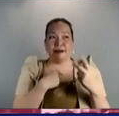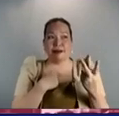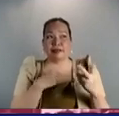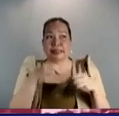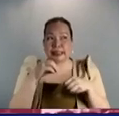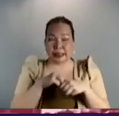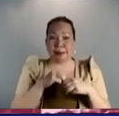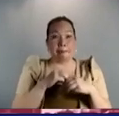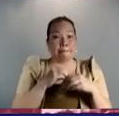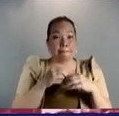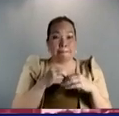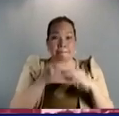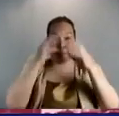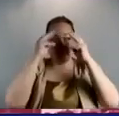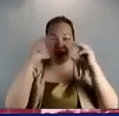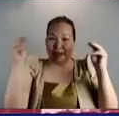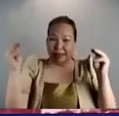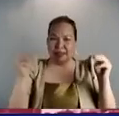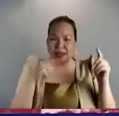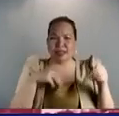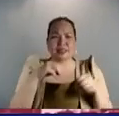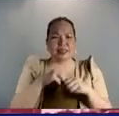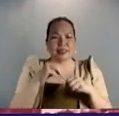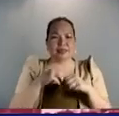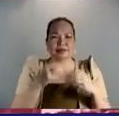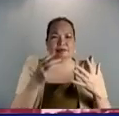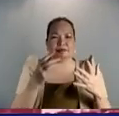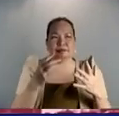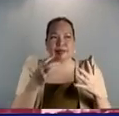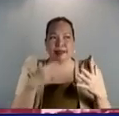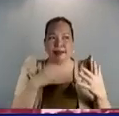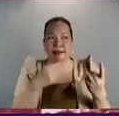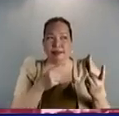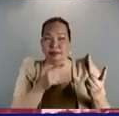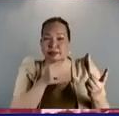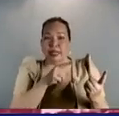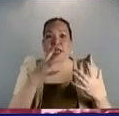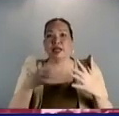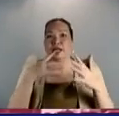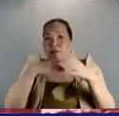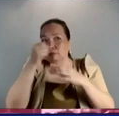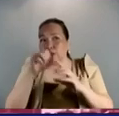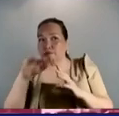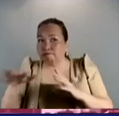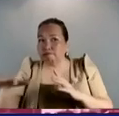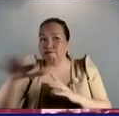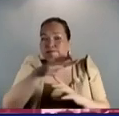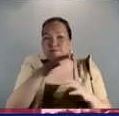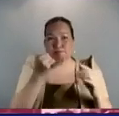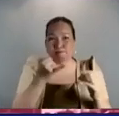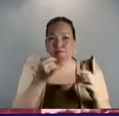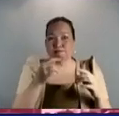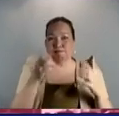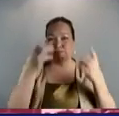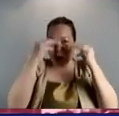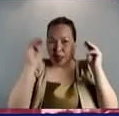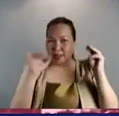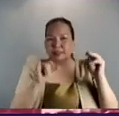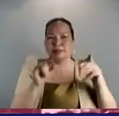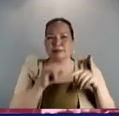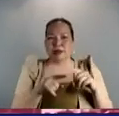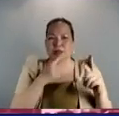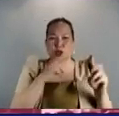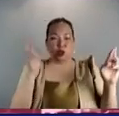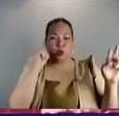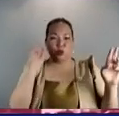ito yung sa loob po mismo ng palasyo na Malacanang, ito naman po sa palace grounds po ito. Nakikita nga po natin at nakahanda na po yung honor guard,